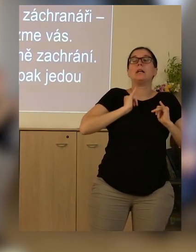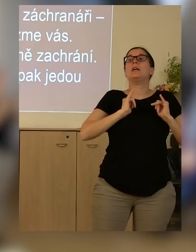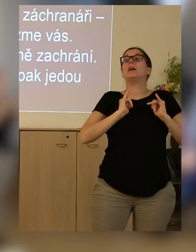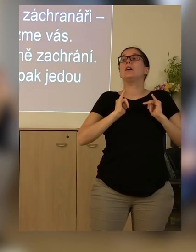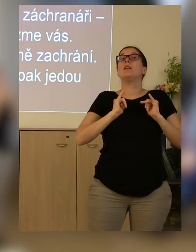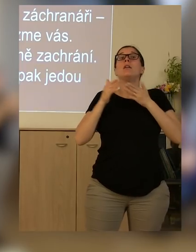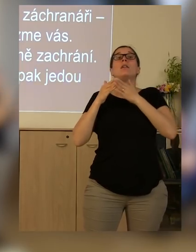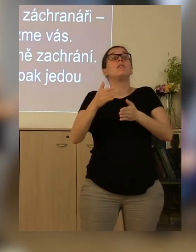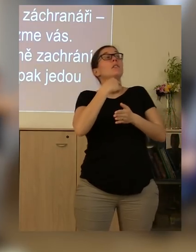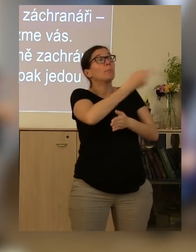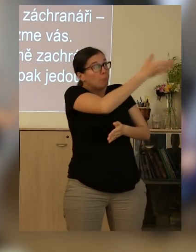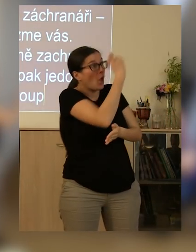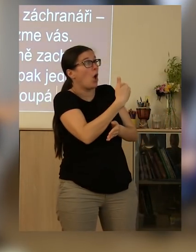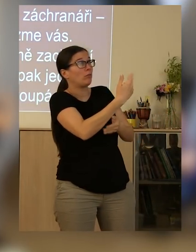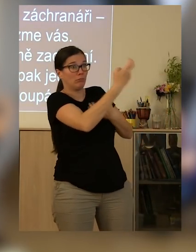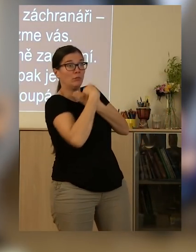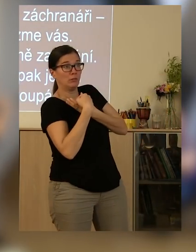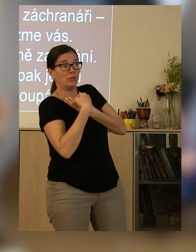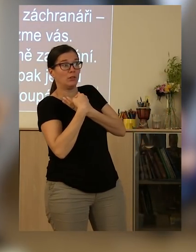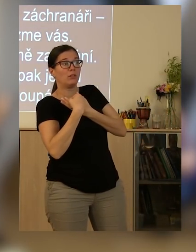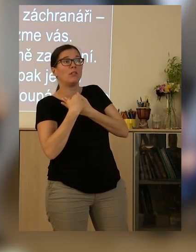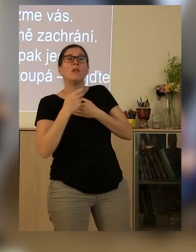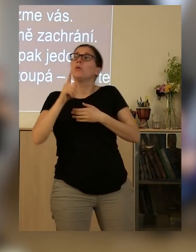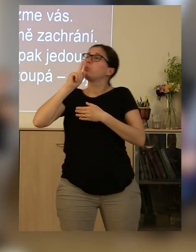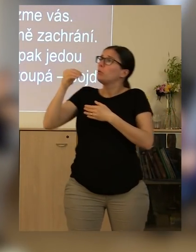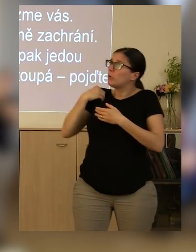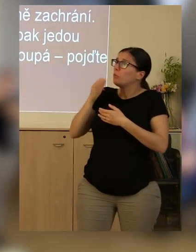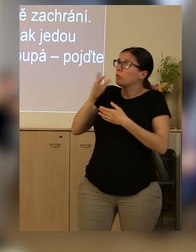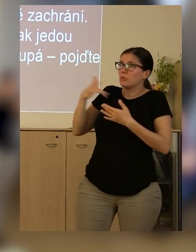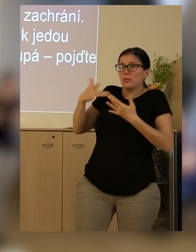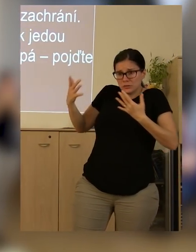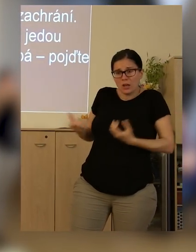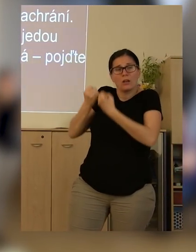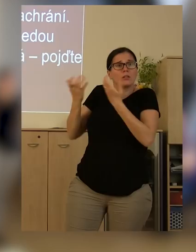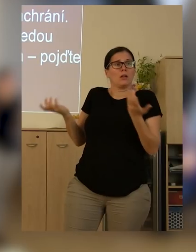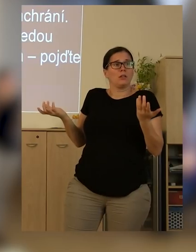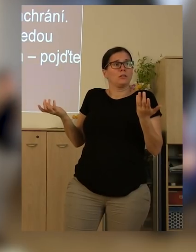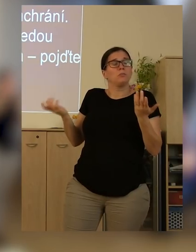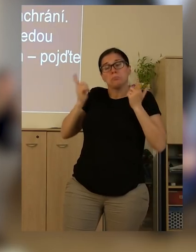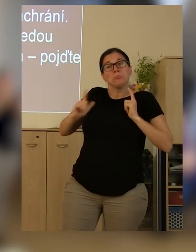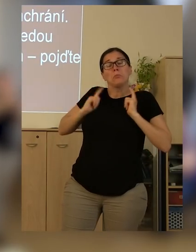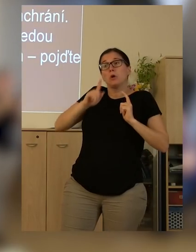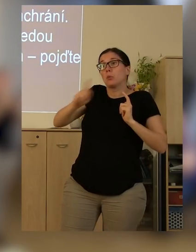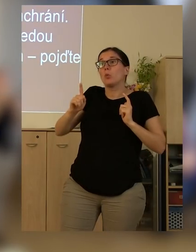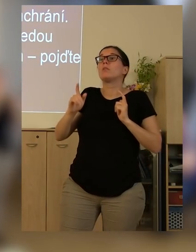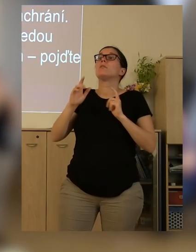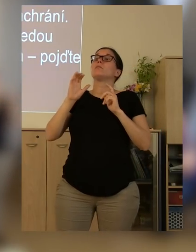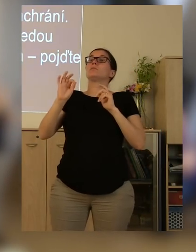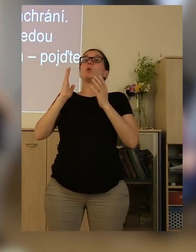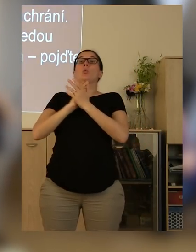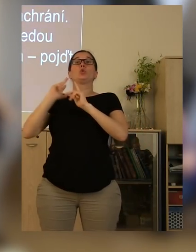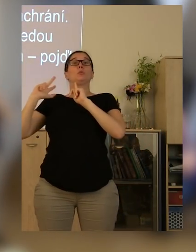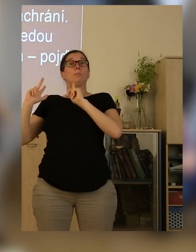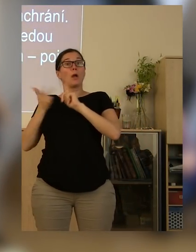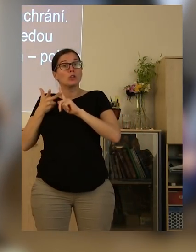Pojďte k nám, pojďte už. No, když Bůh řekl, říkám, Bůh řekl, že mě zachrání. Jo. A oni se vracejí, už mají v tom tý lodi jenom